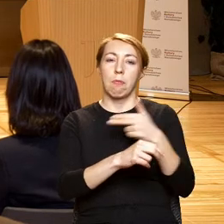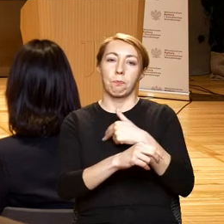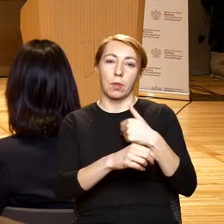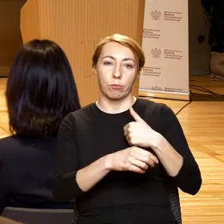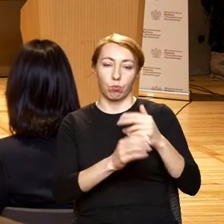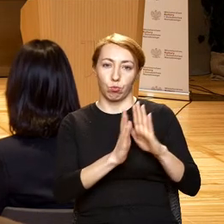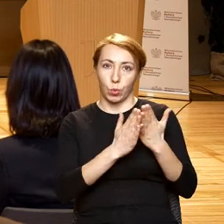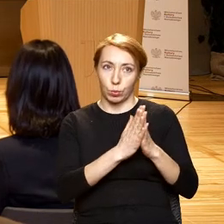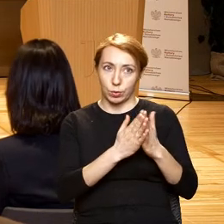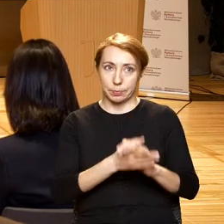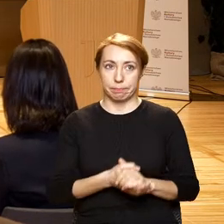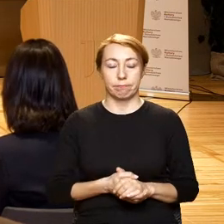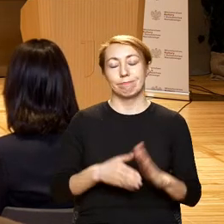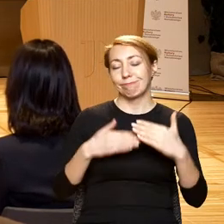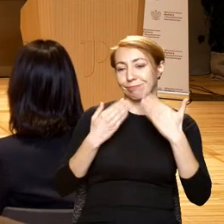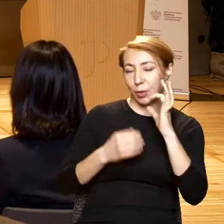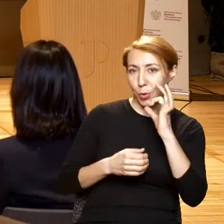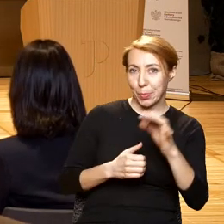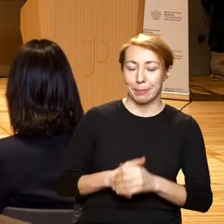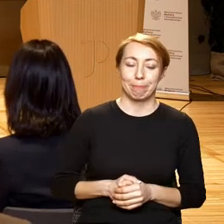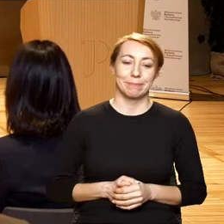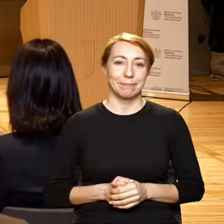publikacji. Dzień dobry.